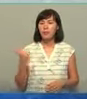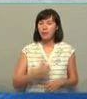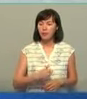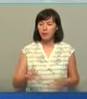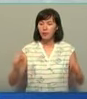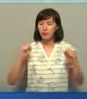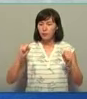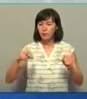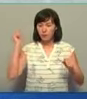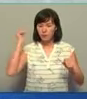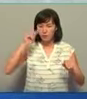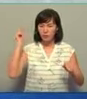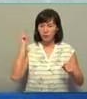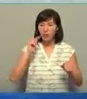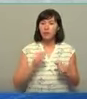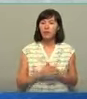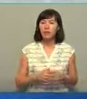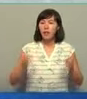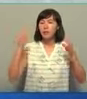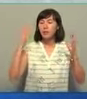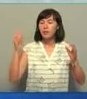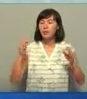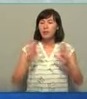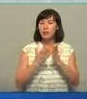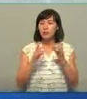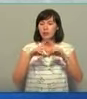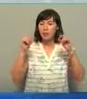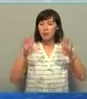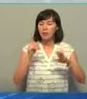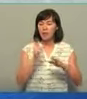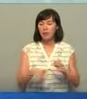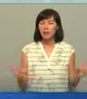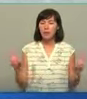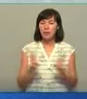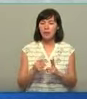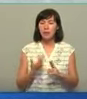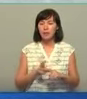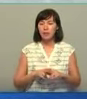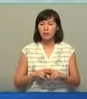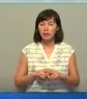мынау спорт саласында, білім саласында, мәдениет саласында, кітапханаларда халықпен кездесіп, осы